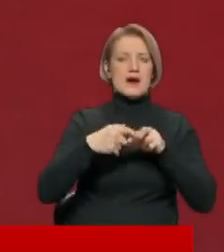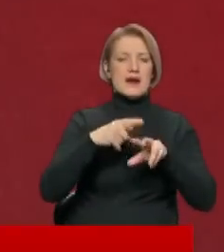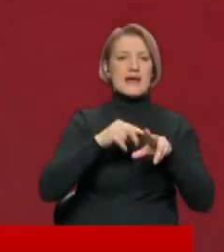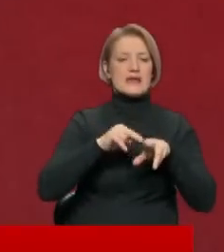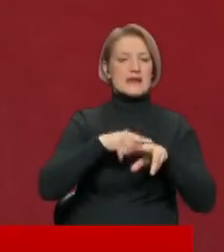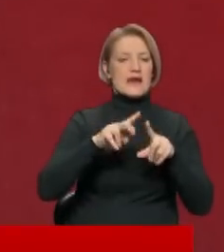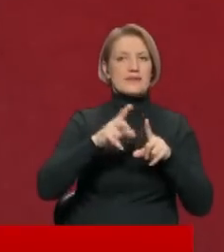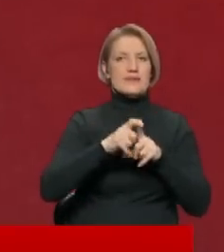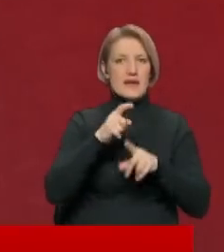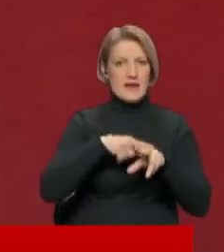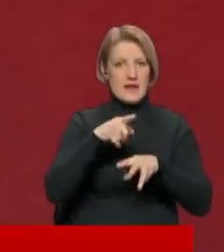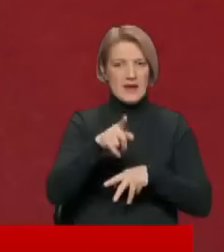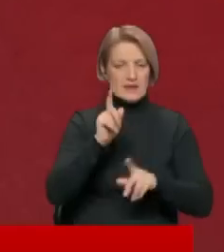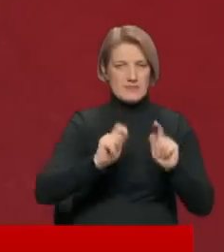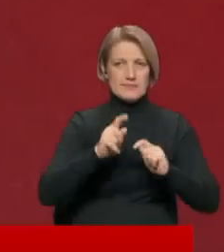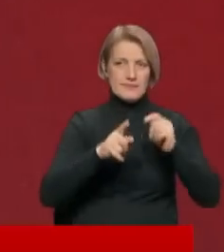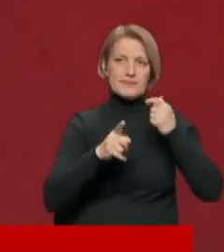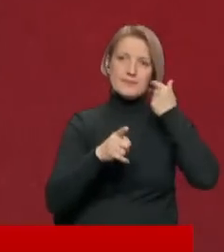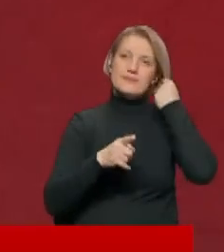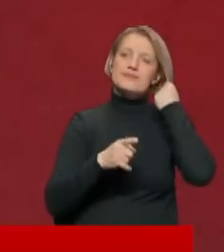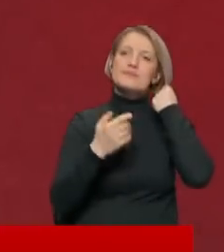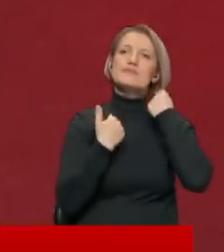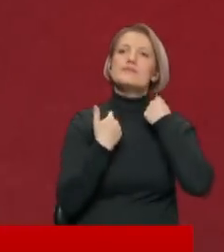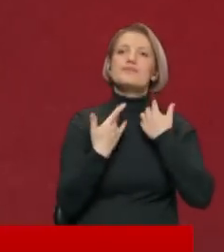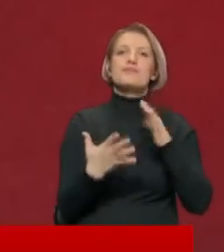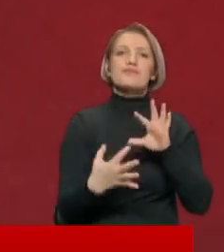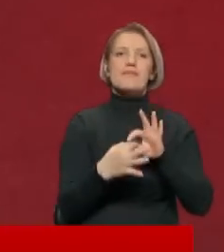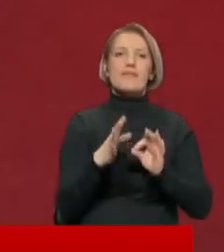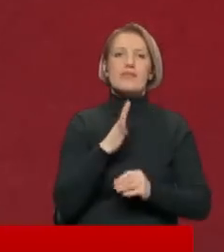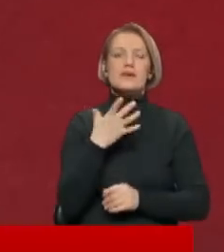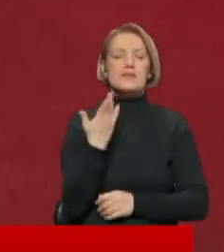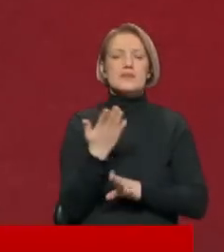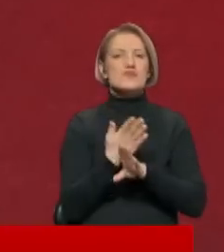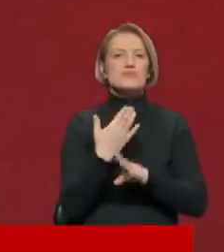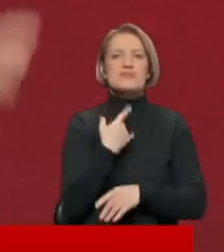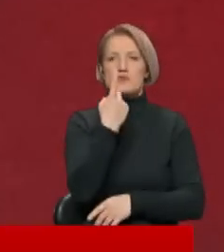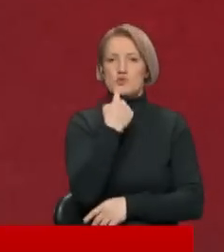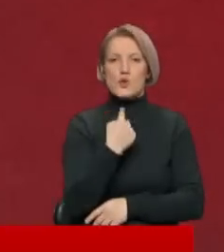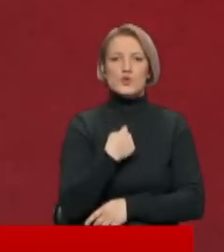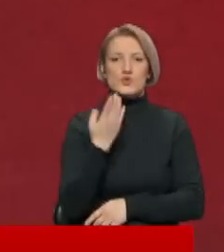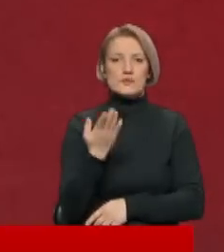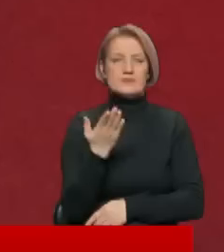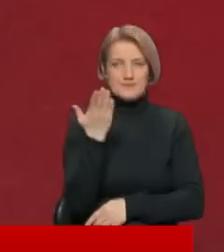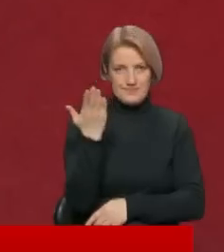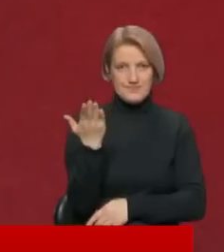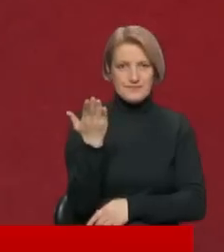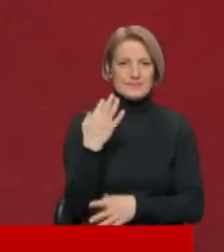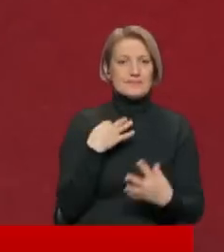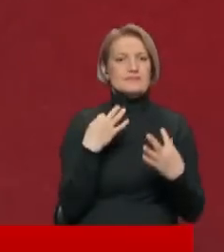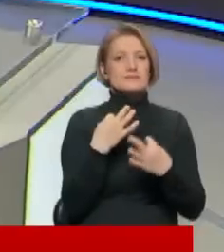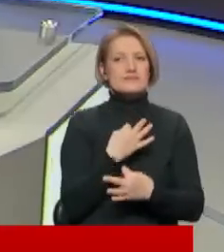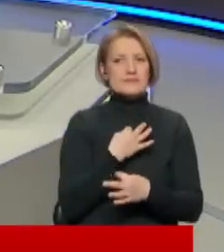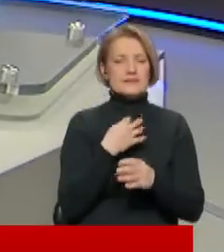başındaki isimdi Ee o da dedi ki bizimle ne alakası var niye bize söylüyorsunuz işte ee Sayın